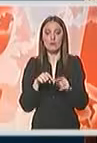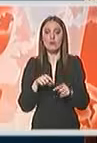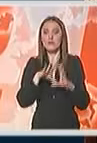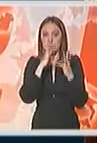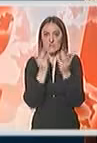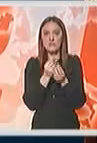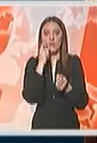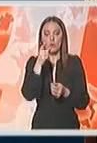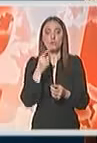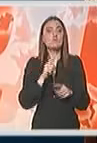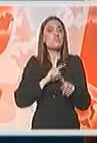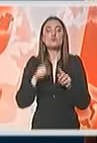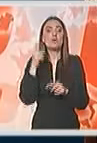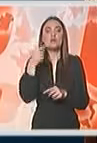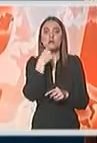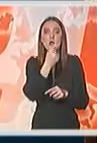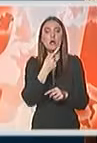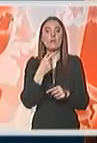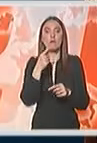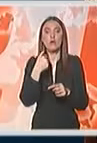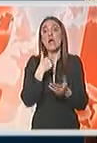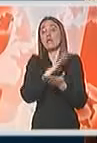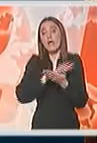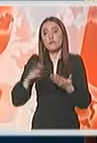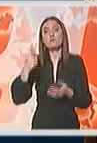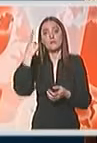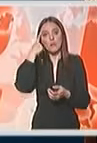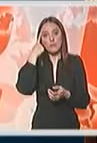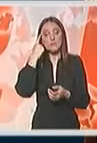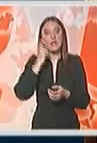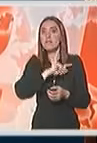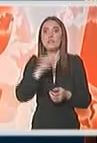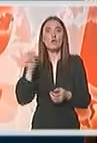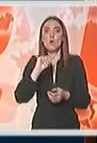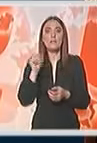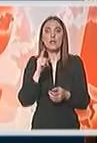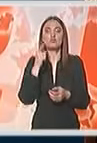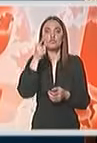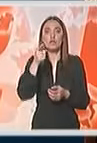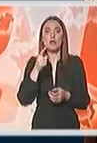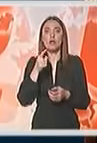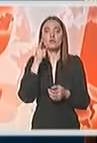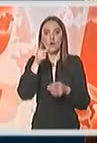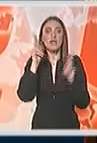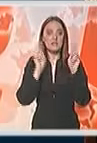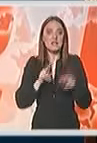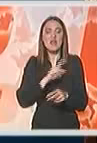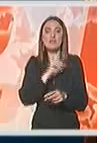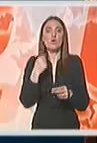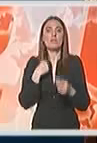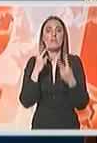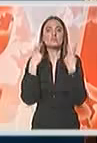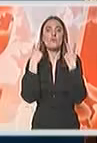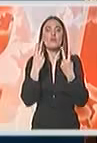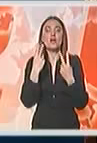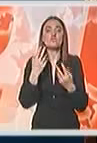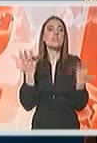stavio da si 74. godište? Pa jednostavno sam mislio da me niko neće, mislim to je činjenica, da me niko neće uvažiti kao